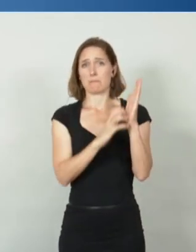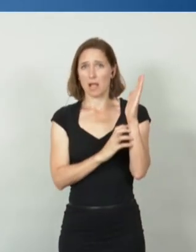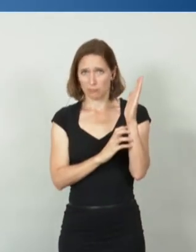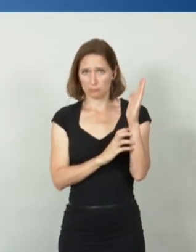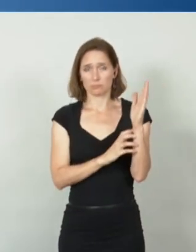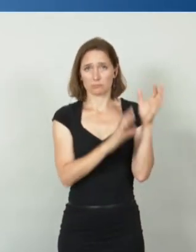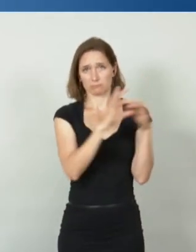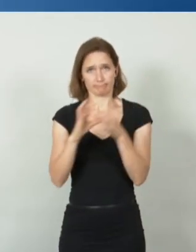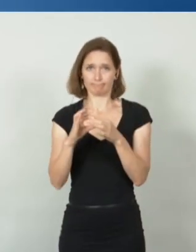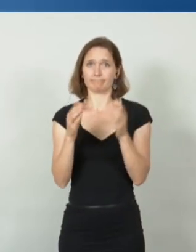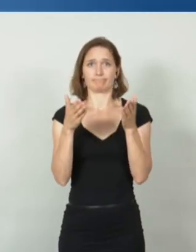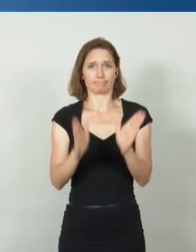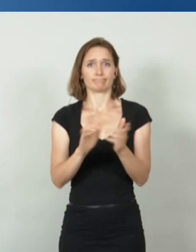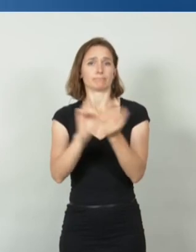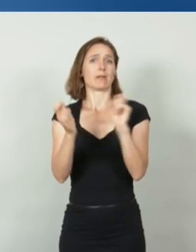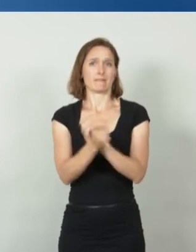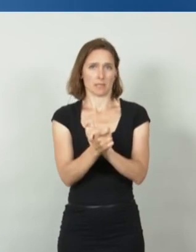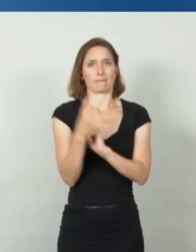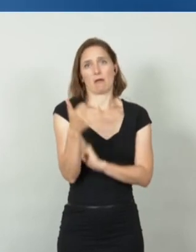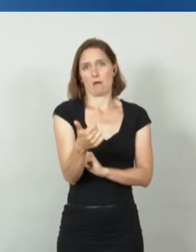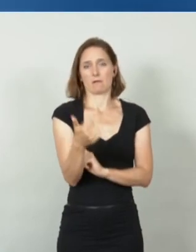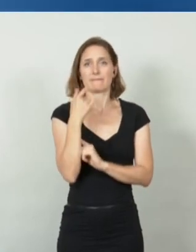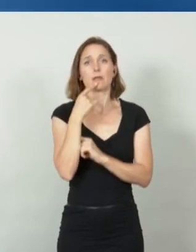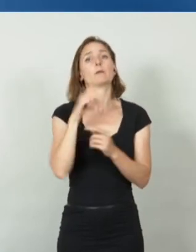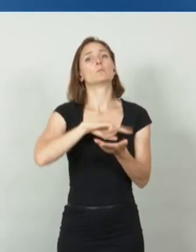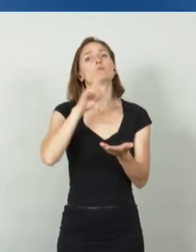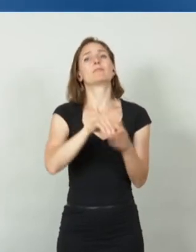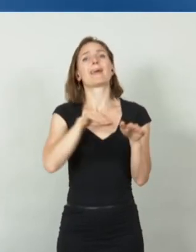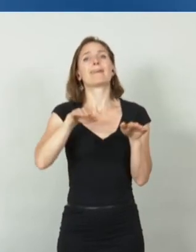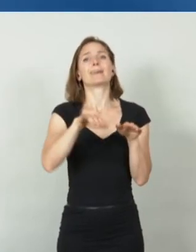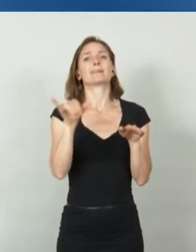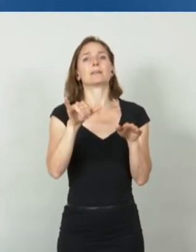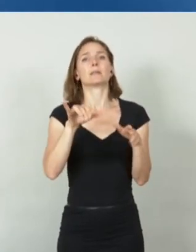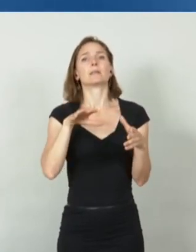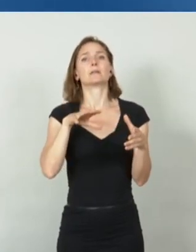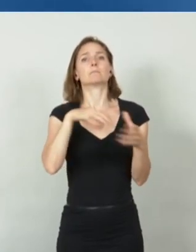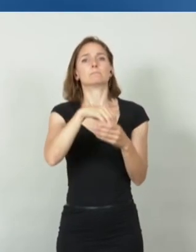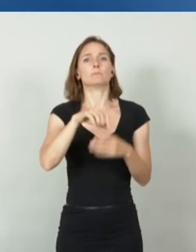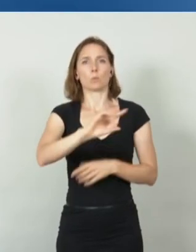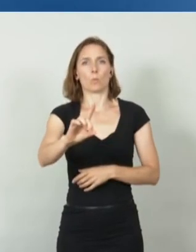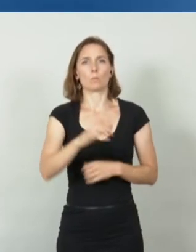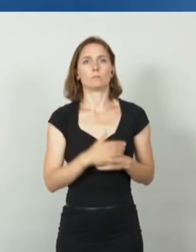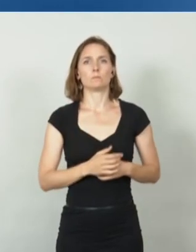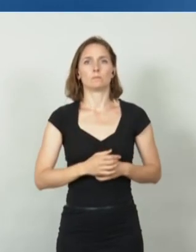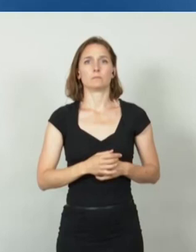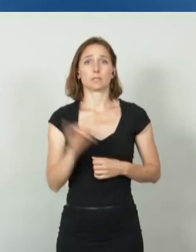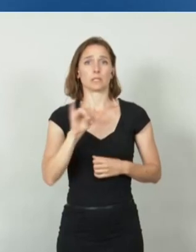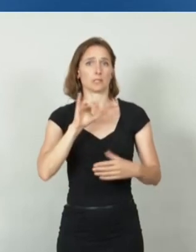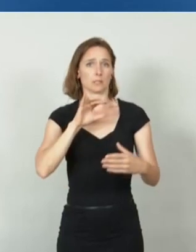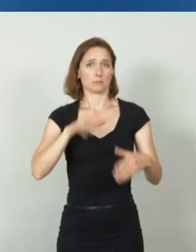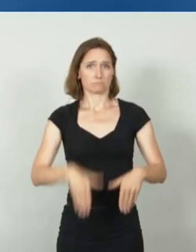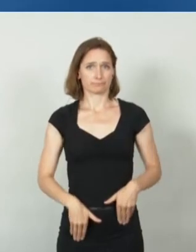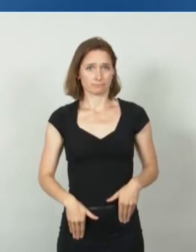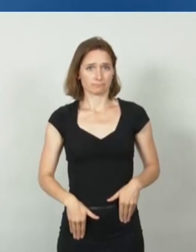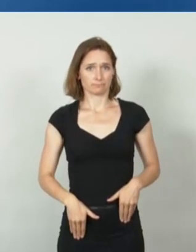annexe alors qui s'abstient non pardon qui ne prend pas au vote qui s'abstient